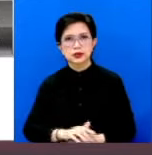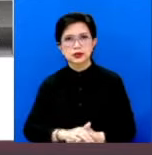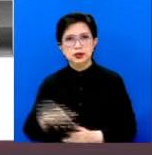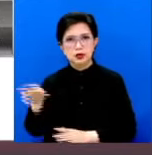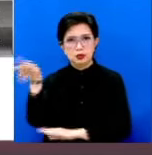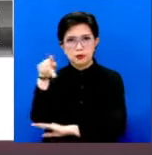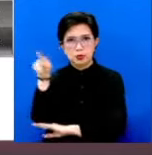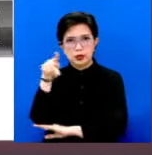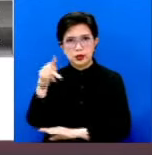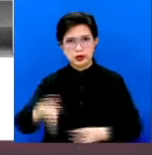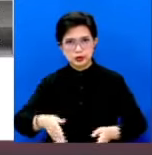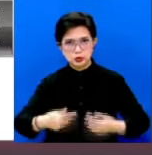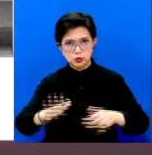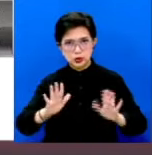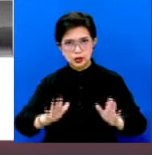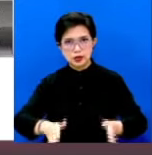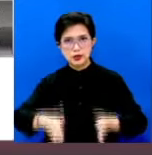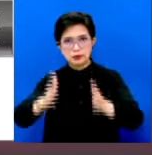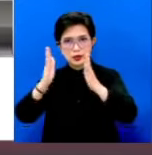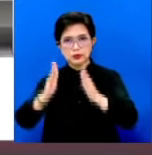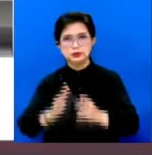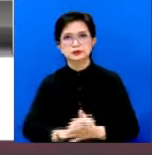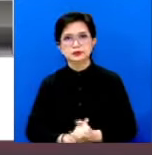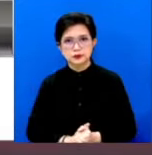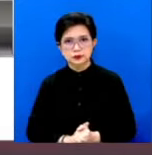proyek yang dibangun tadi.